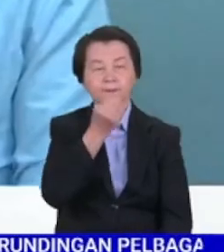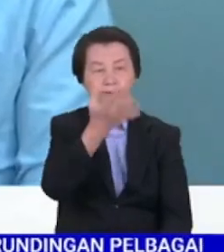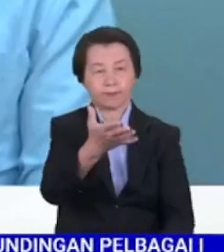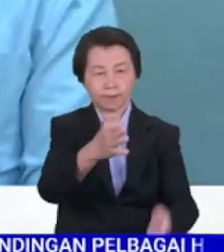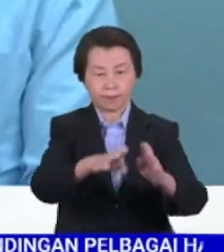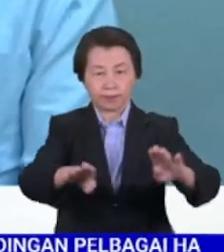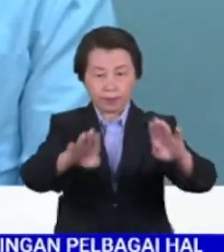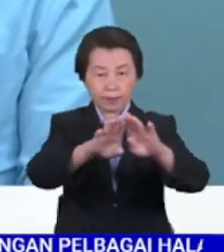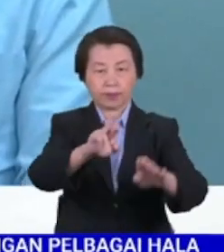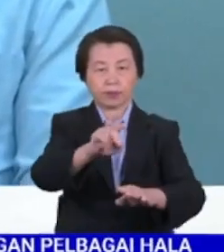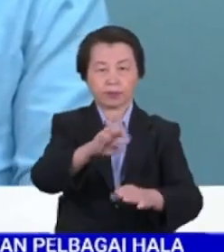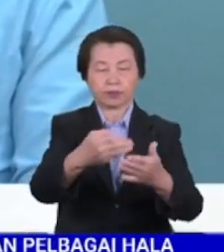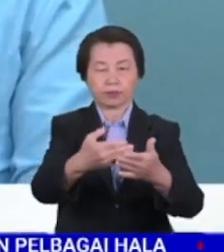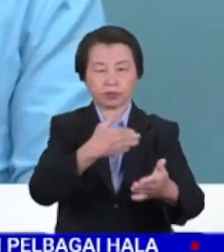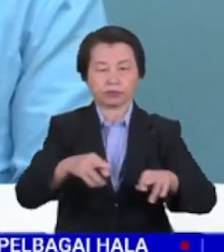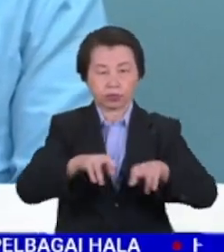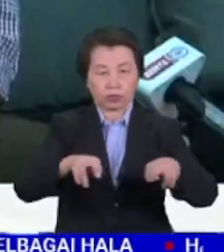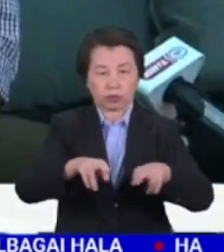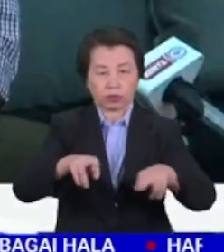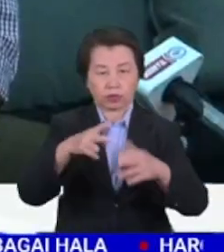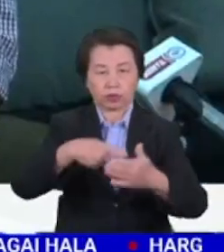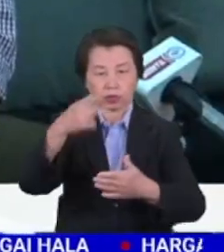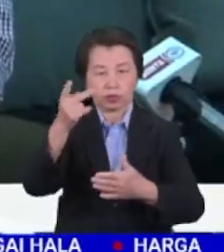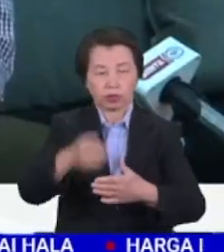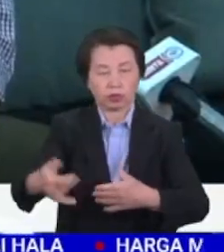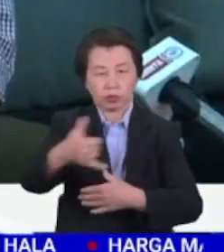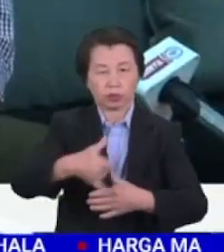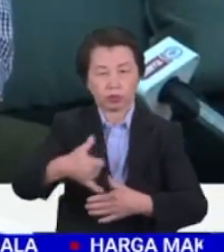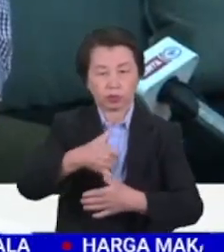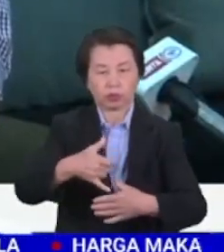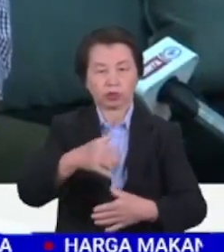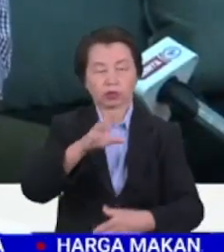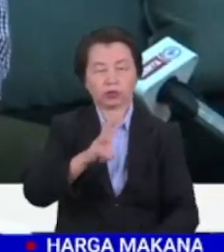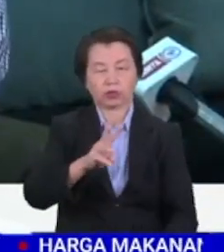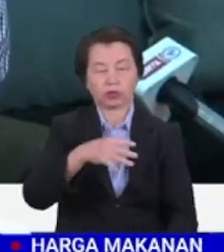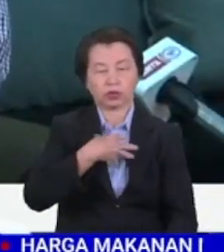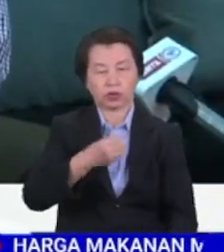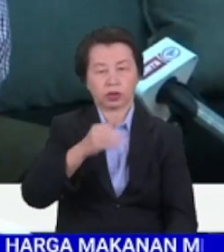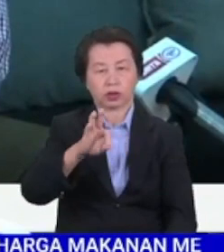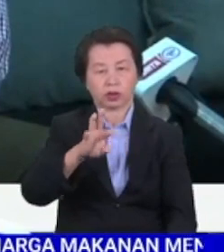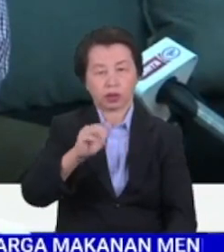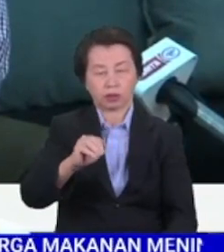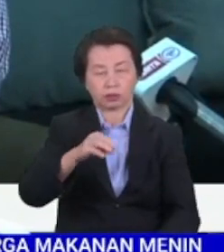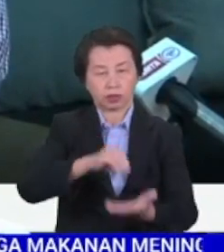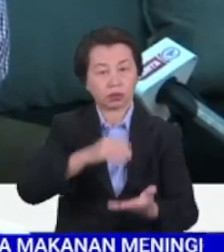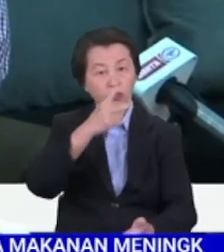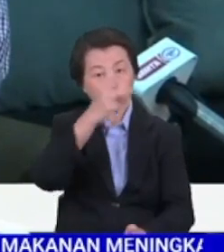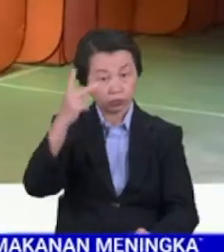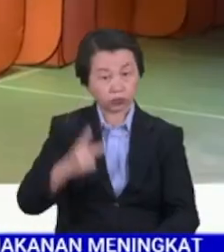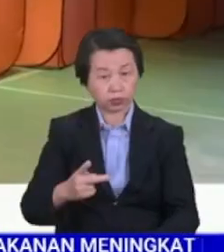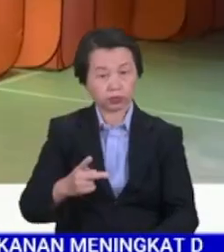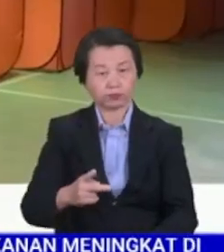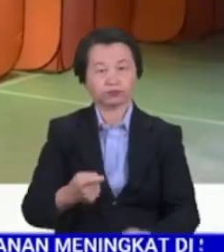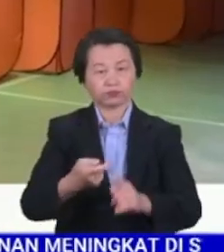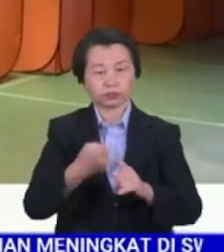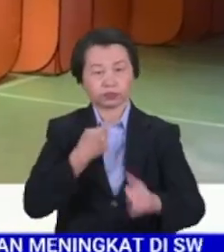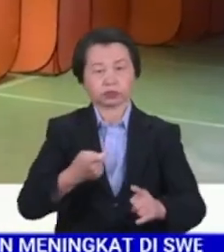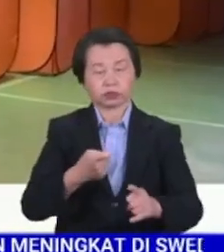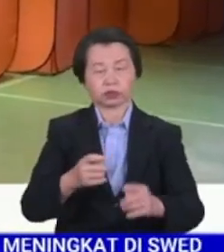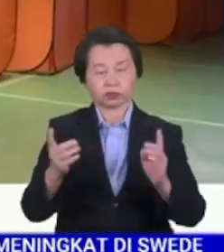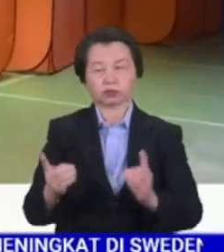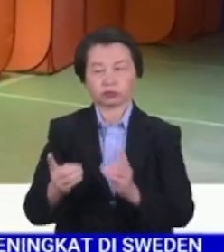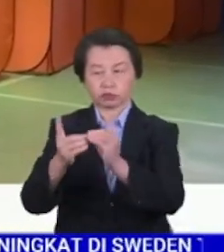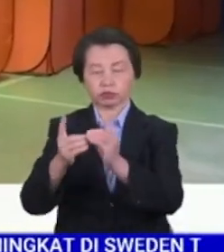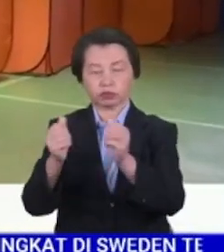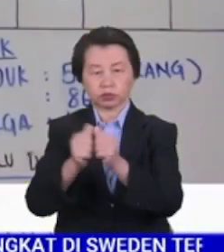pemberita RTM sebelum sesi rakaman program Randau Pemansang YFM di Kuching. Menurutnya lagi, hasil daripada